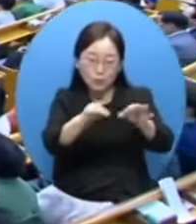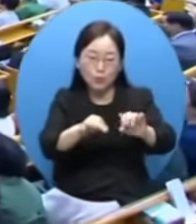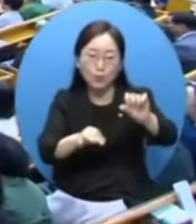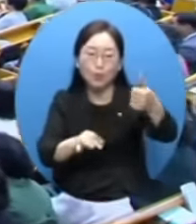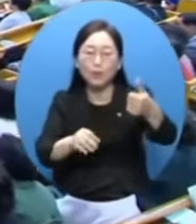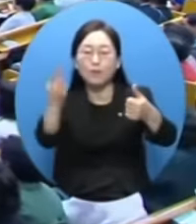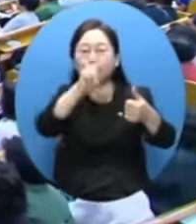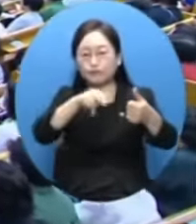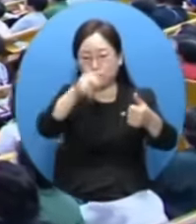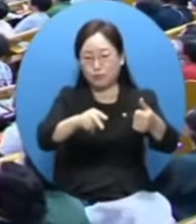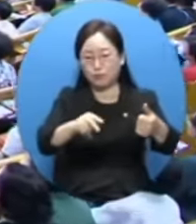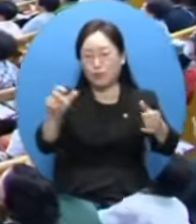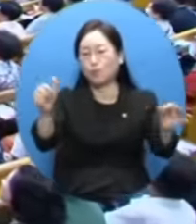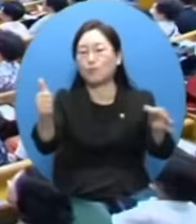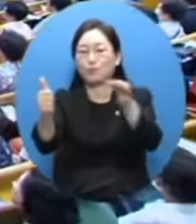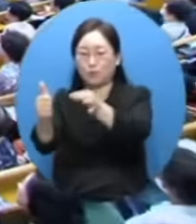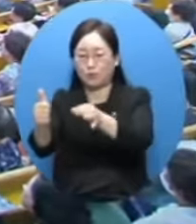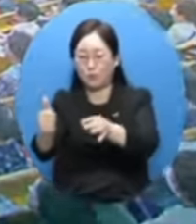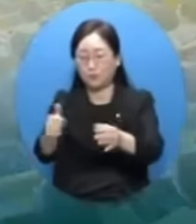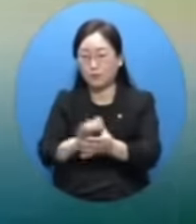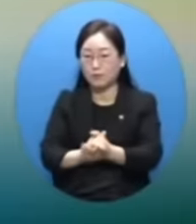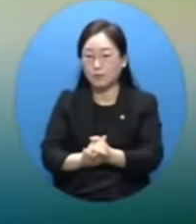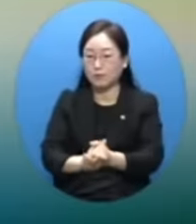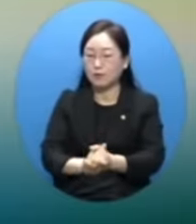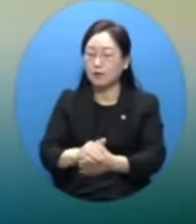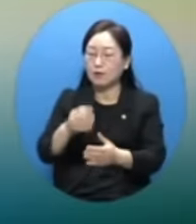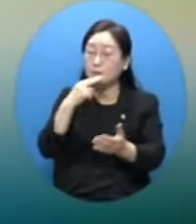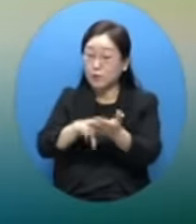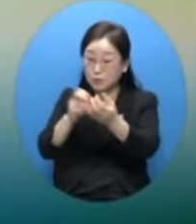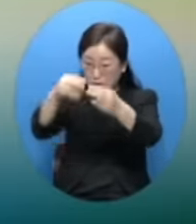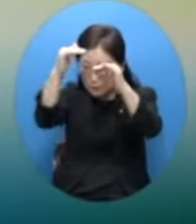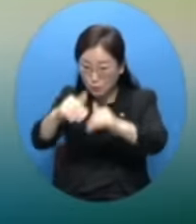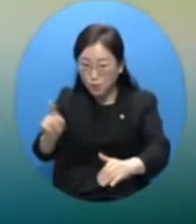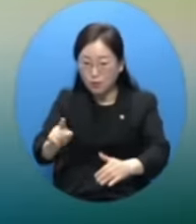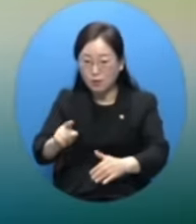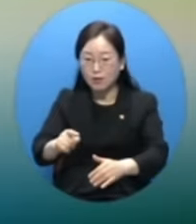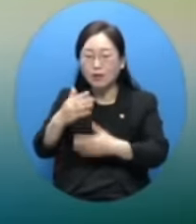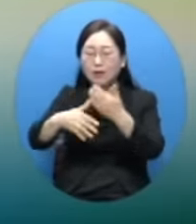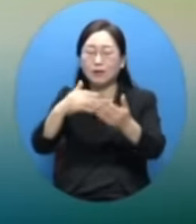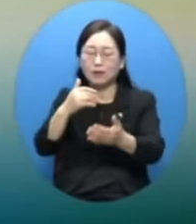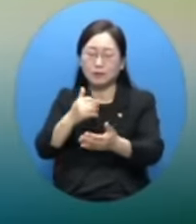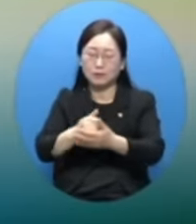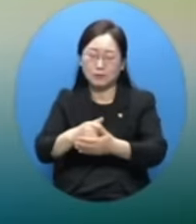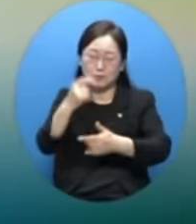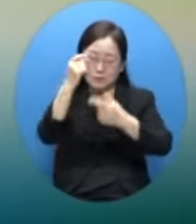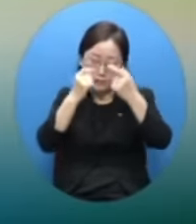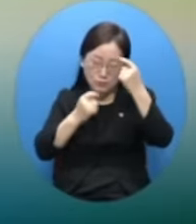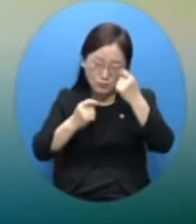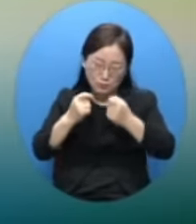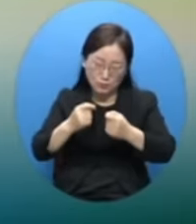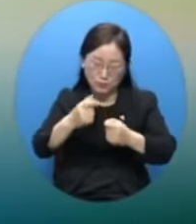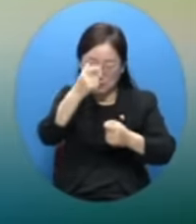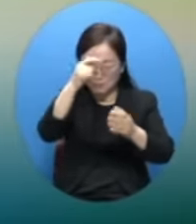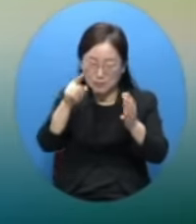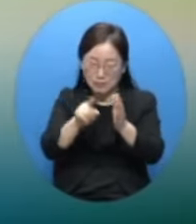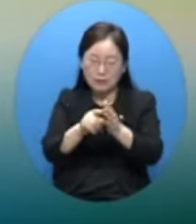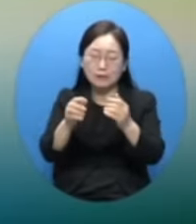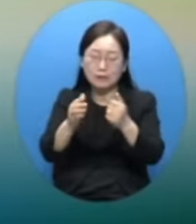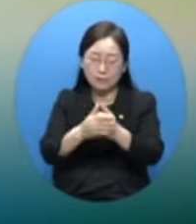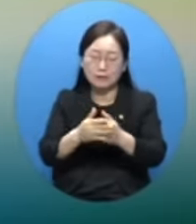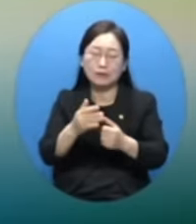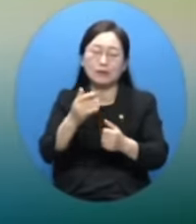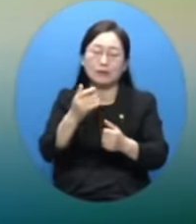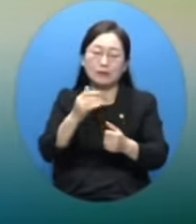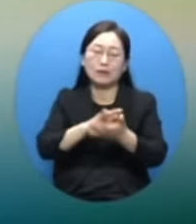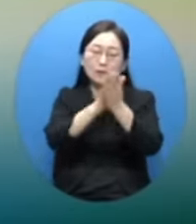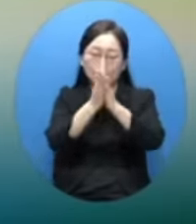편지가 들어있었습니다. 하나님이 우리의 슬픔을 기독교적 소망으로 승화시켜 주신 데 감사합니다. 나의 사랑하는 아들은